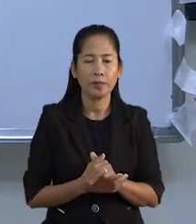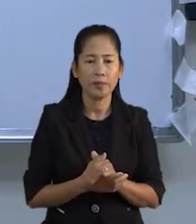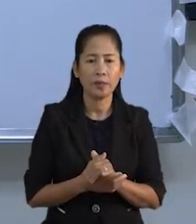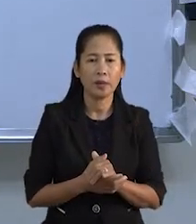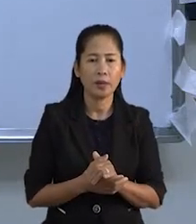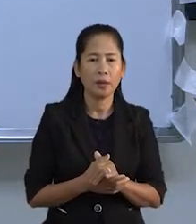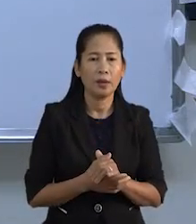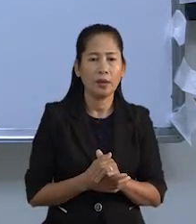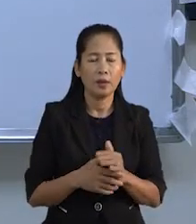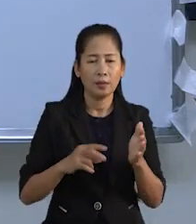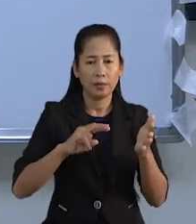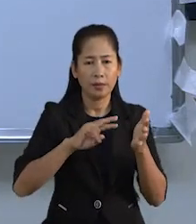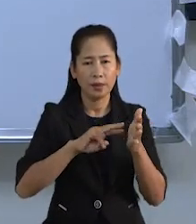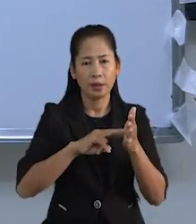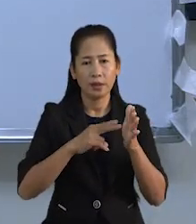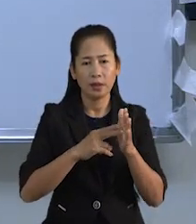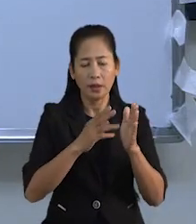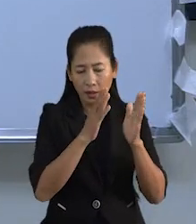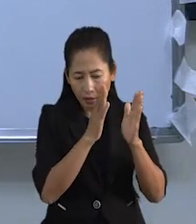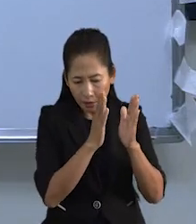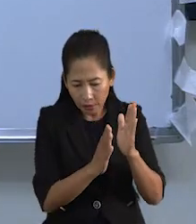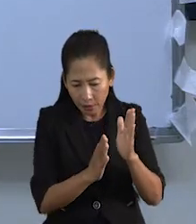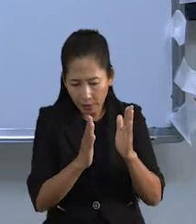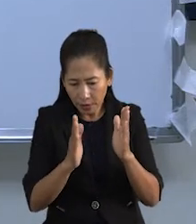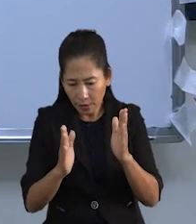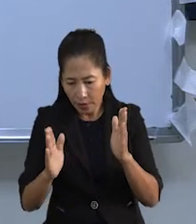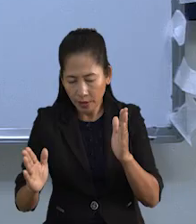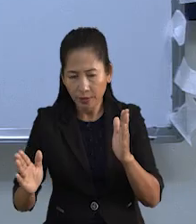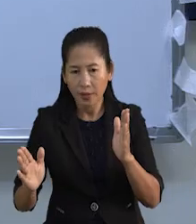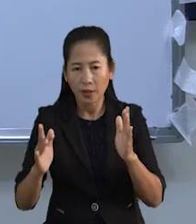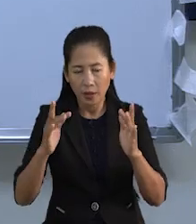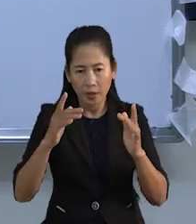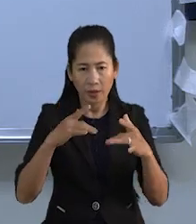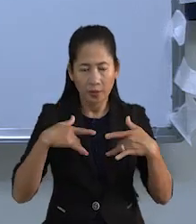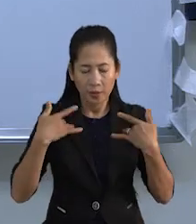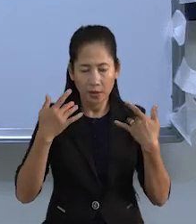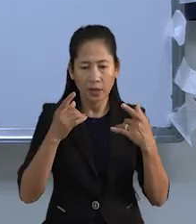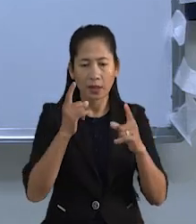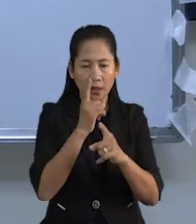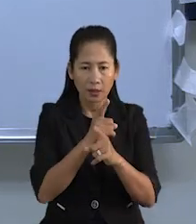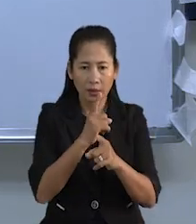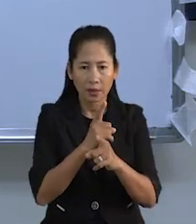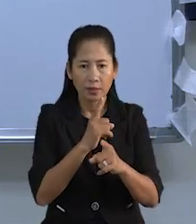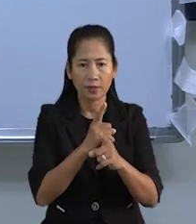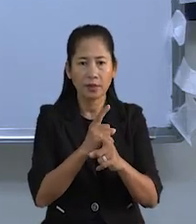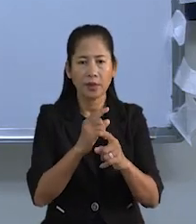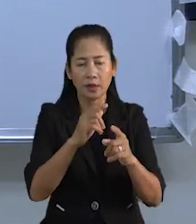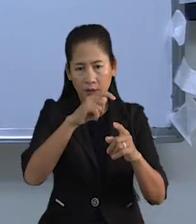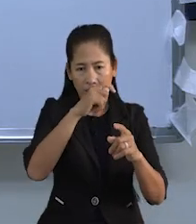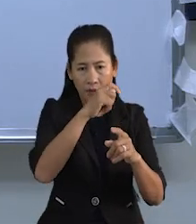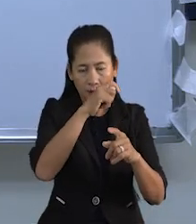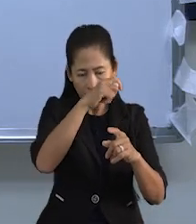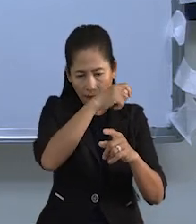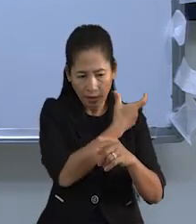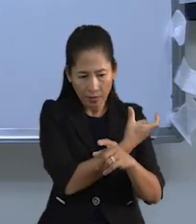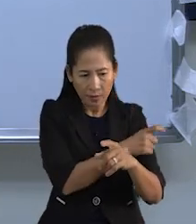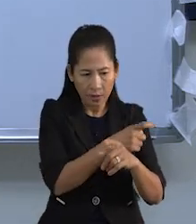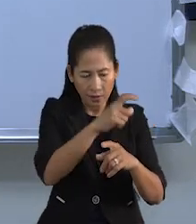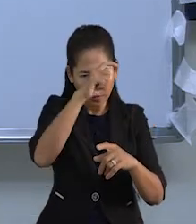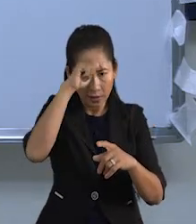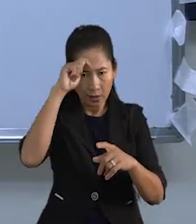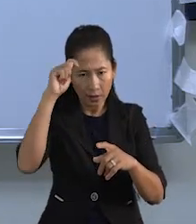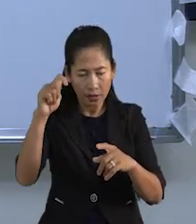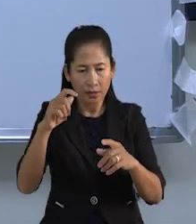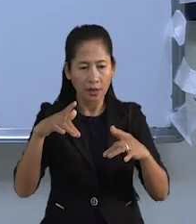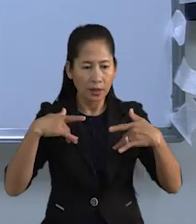មលំដាប់លំដោយមានន័យថារៀបណាព្រឹត្តិការណ៍របស់រឿងឲ្យត្រឹមត្រូវទៅតាមសាច់រឿងណាតើព្រឹត្តិ